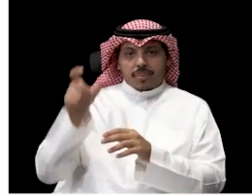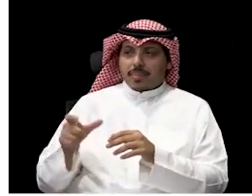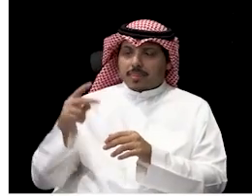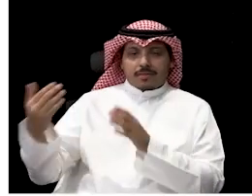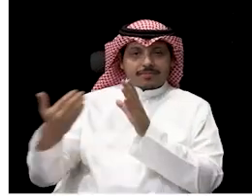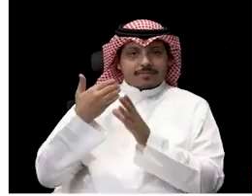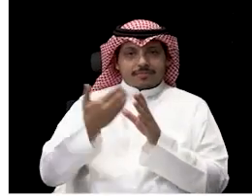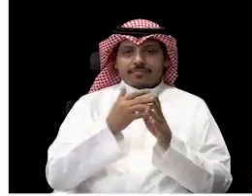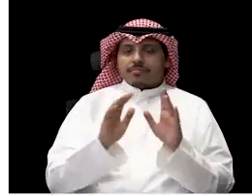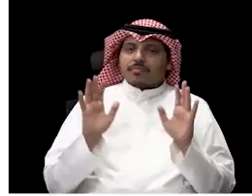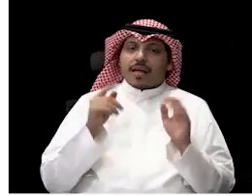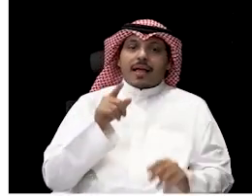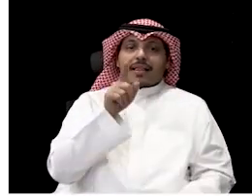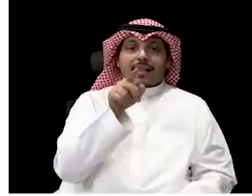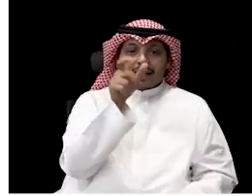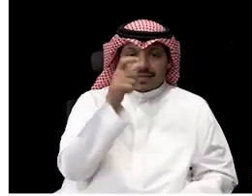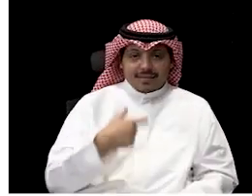التي ستساعدك؟